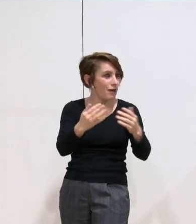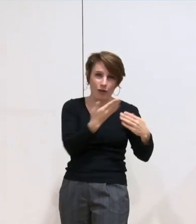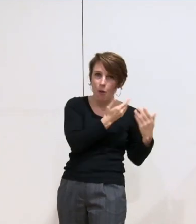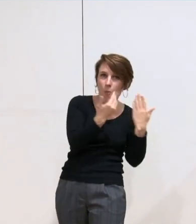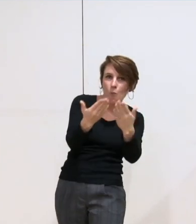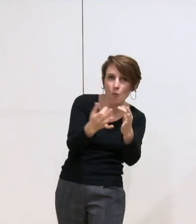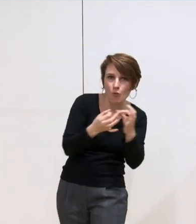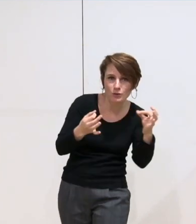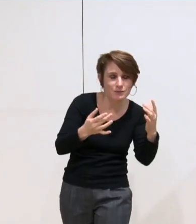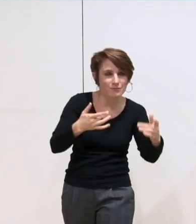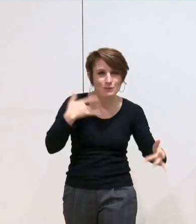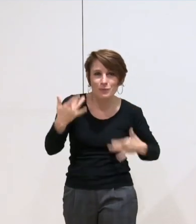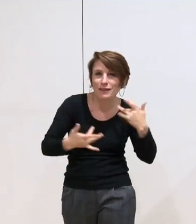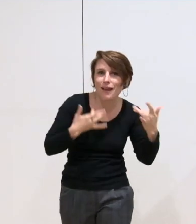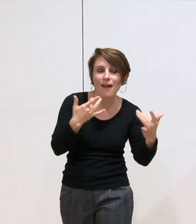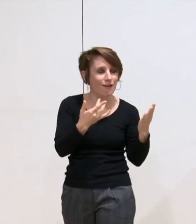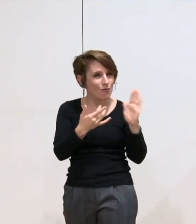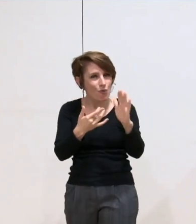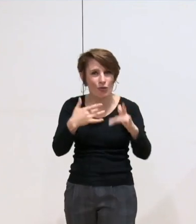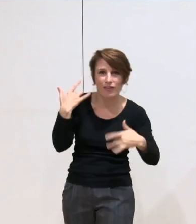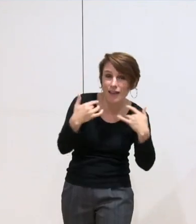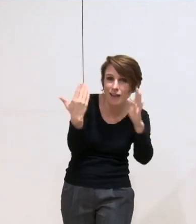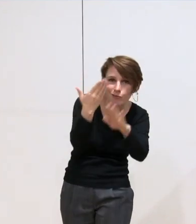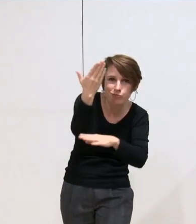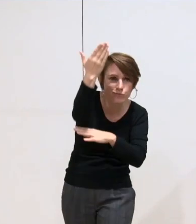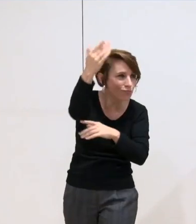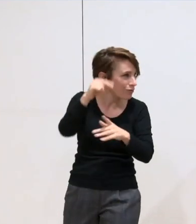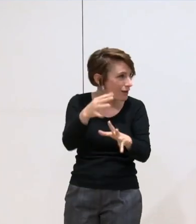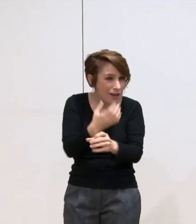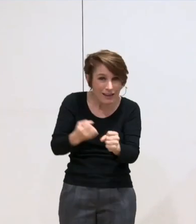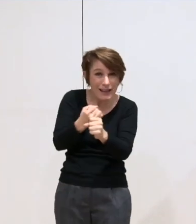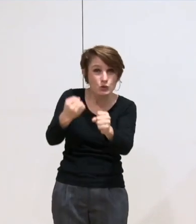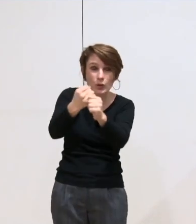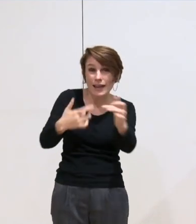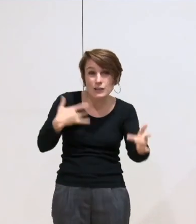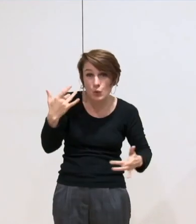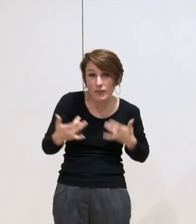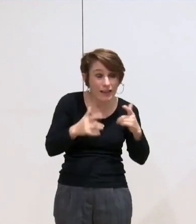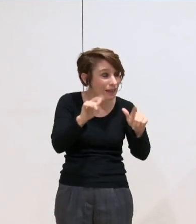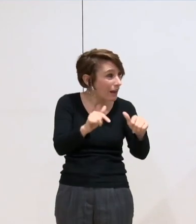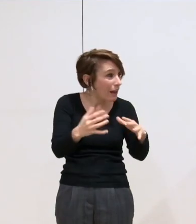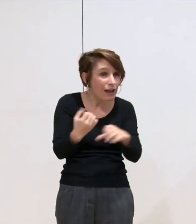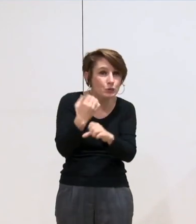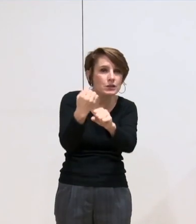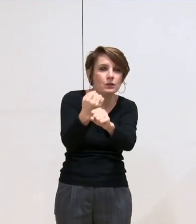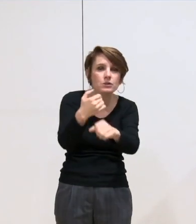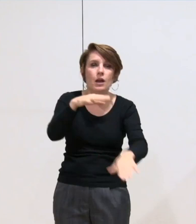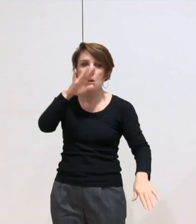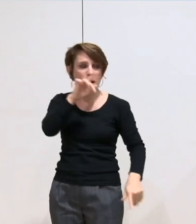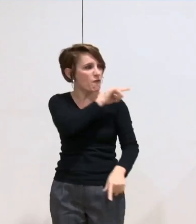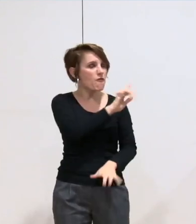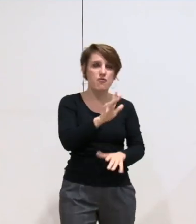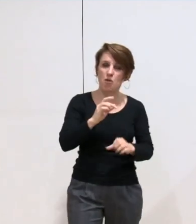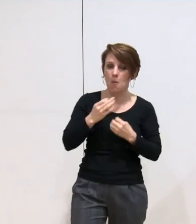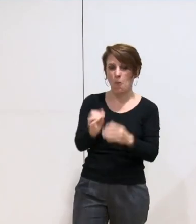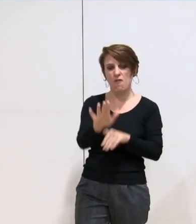contemporaines, une structure bénévole dans son organisation. La création théâtrale est aujourd'hui en deuil grâce à vous. Nous vous demandons avec la